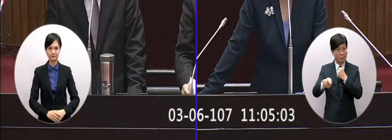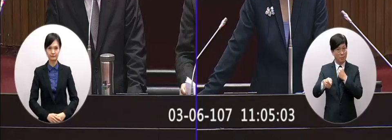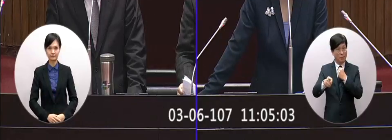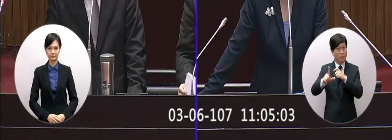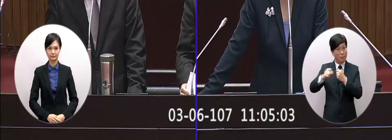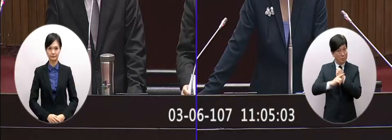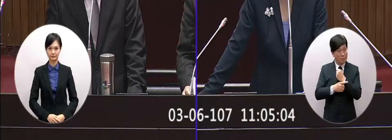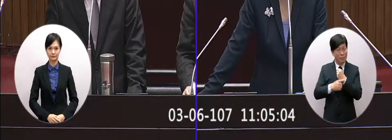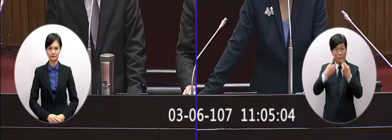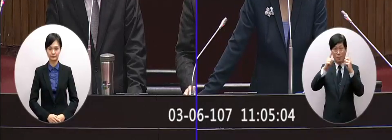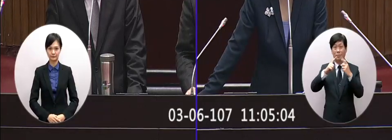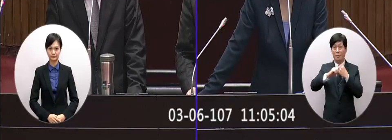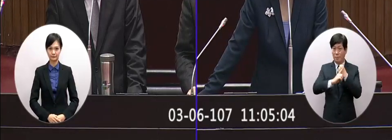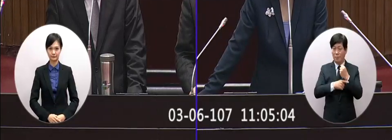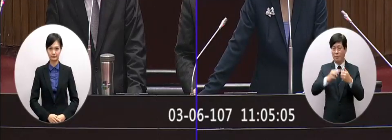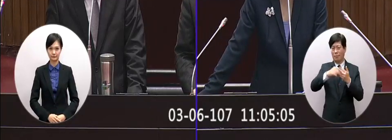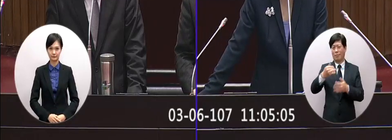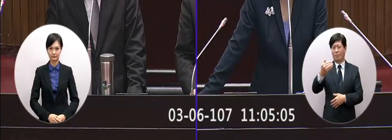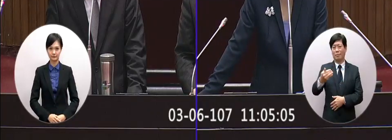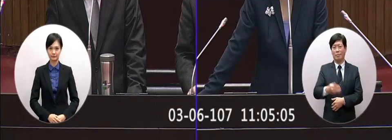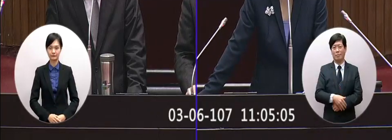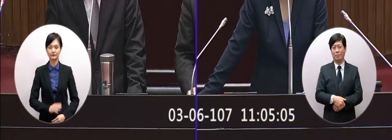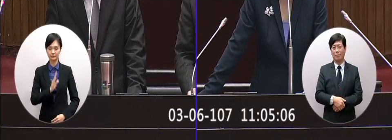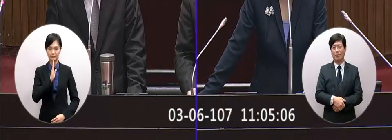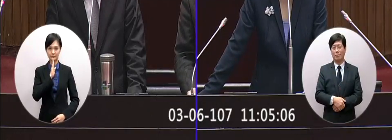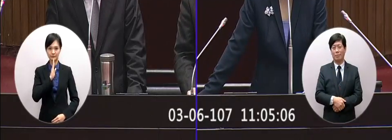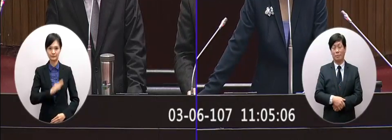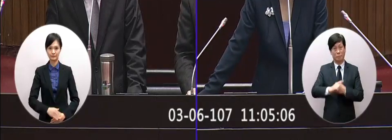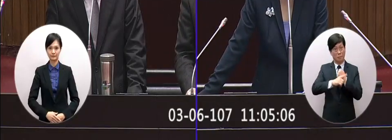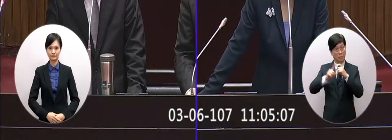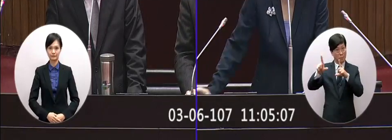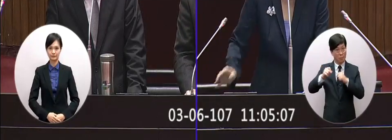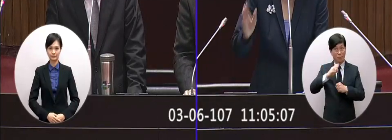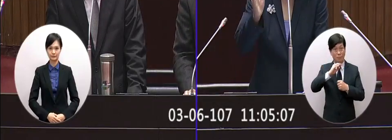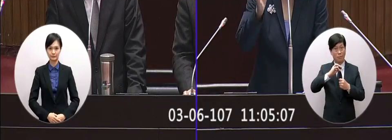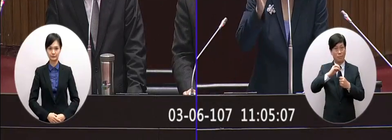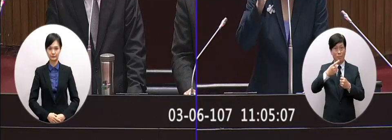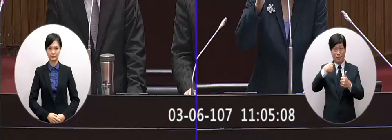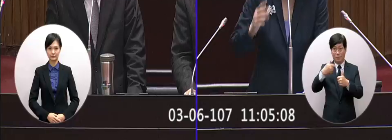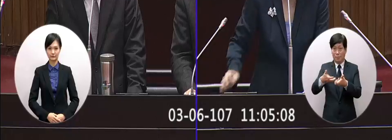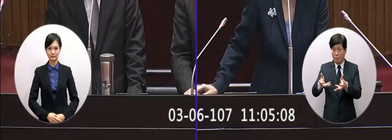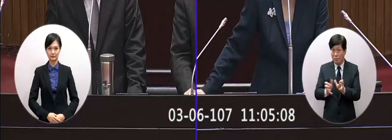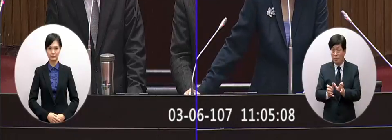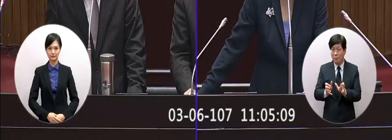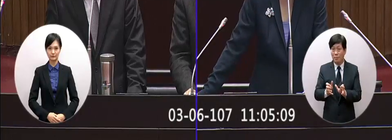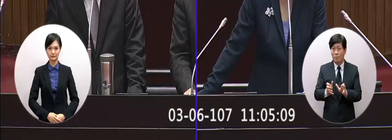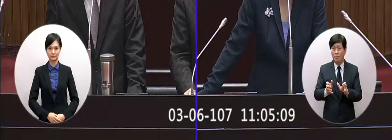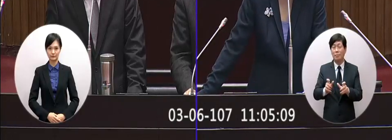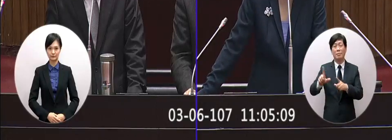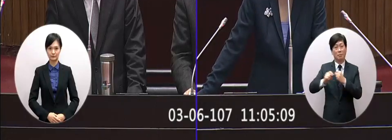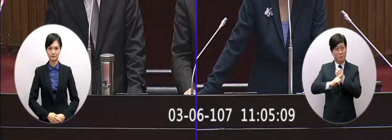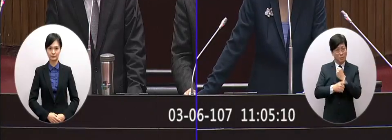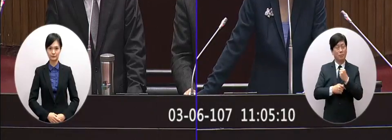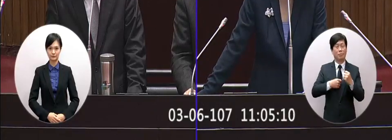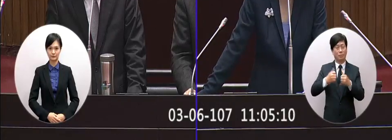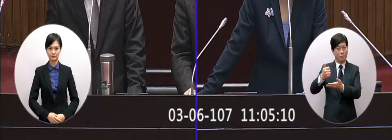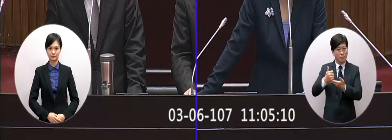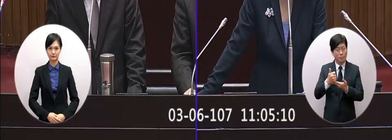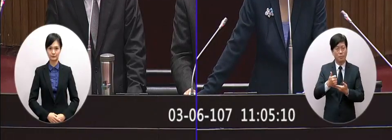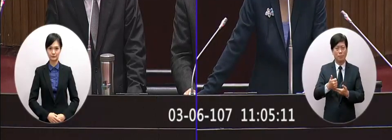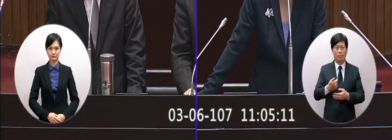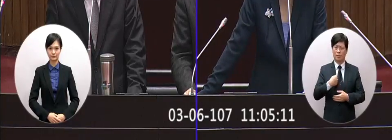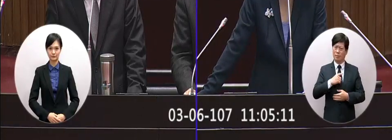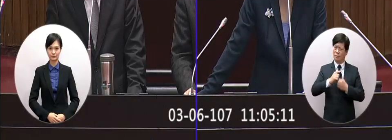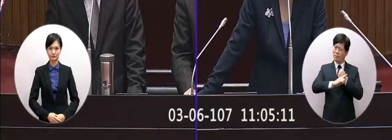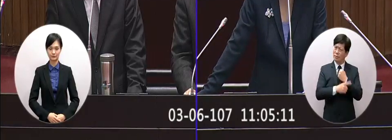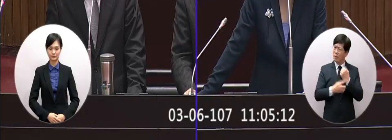依法就要依大学法第九条。 是。 依法就是由大学的教育部里面就是要依法来做聘任。我们